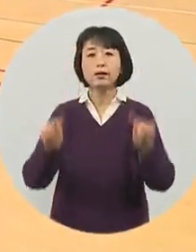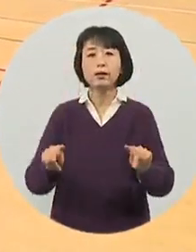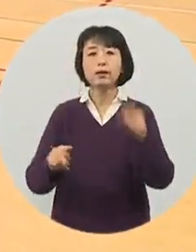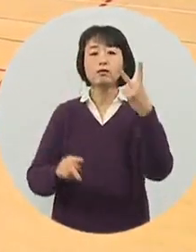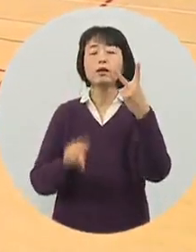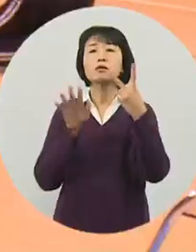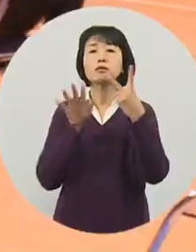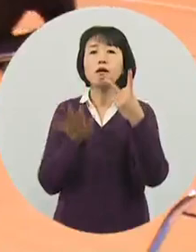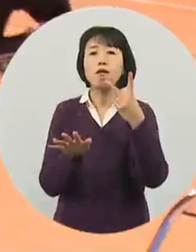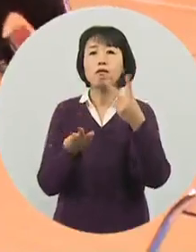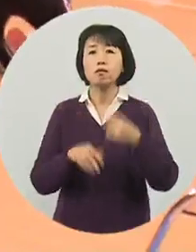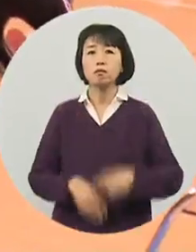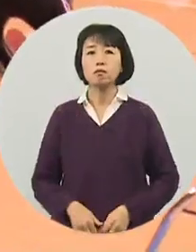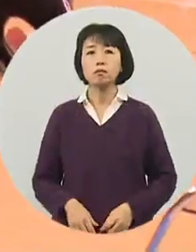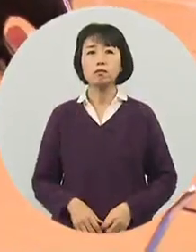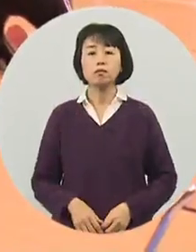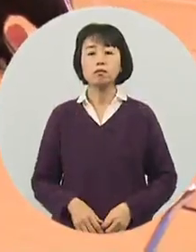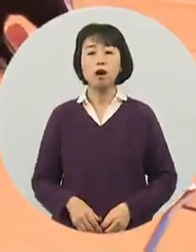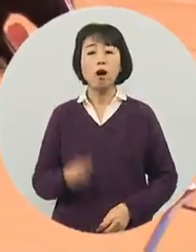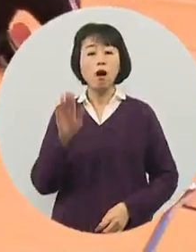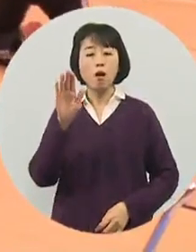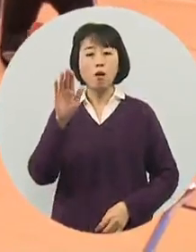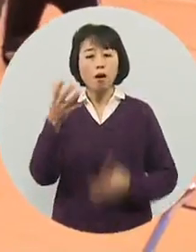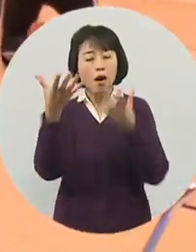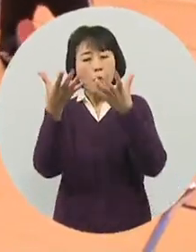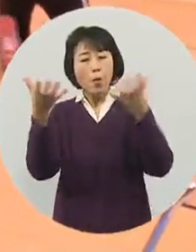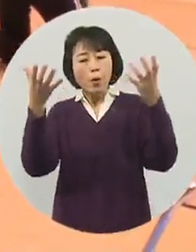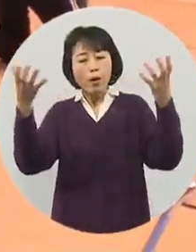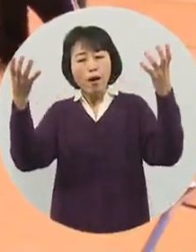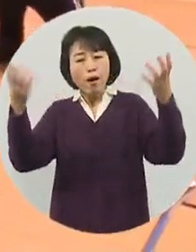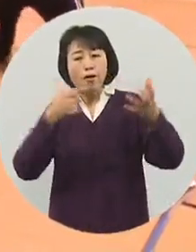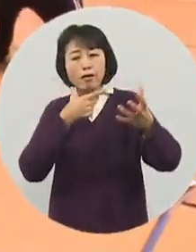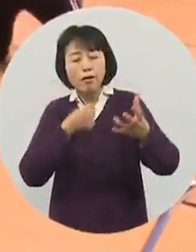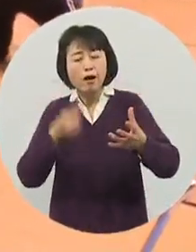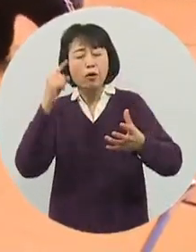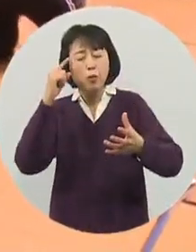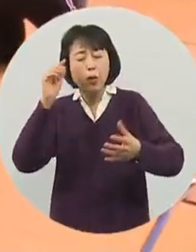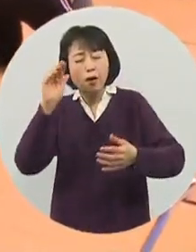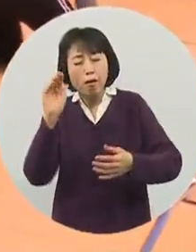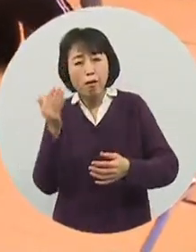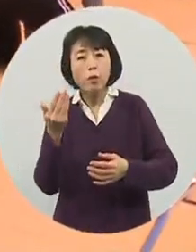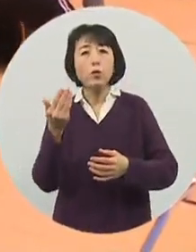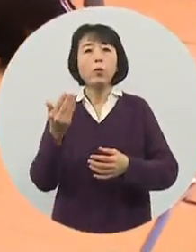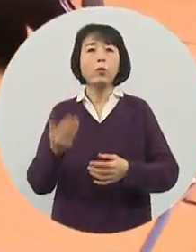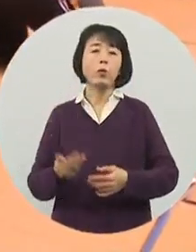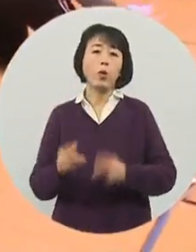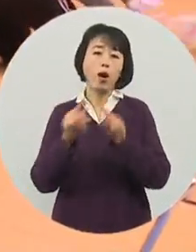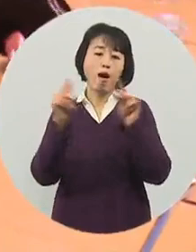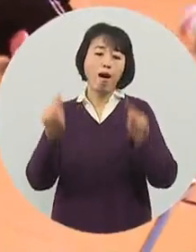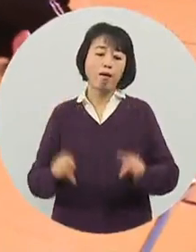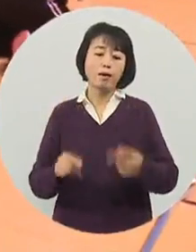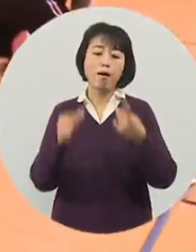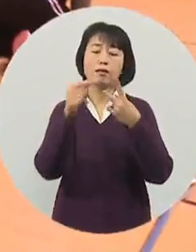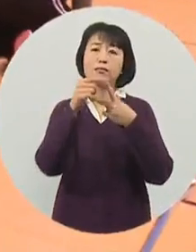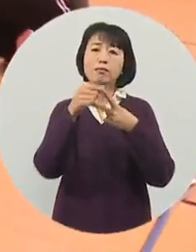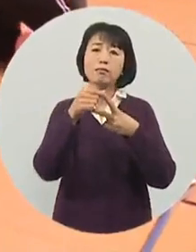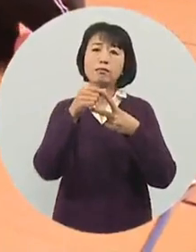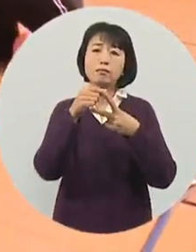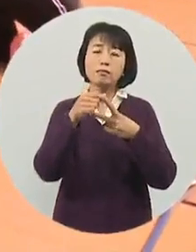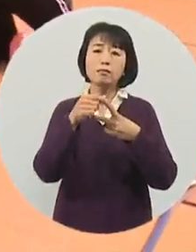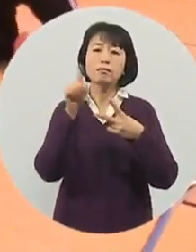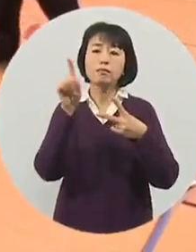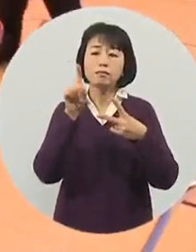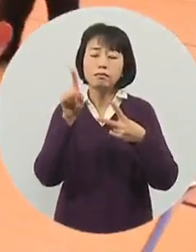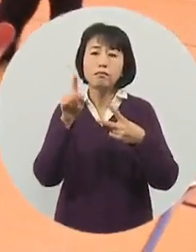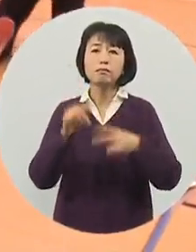。 どんどん発展していただきたいんだけれども、一つもう日頃からの問題をとして感じ